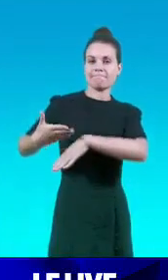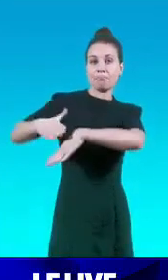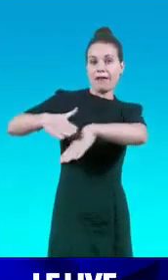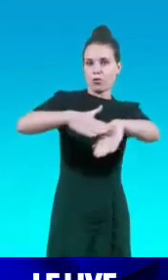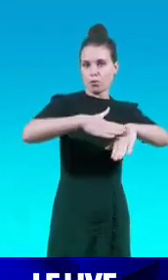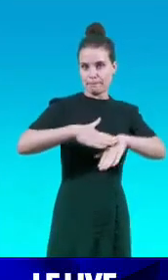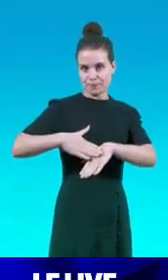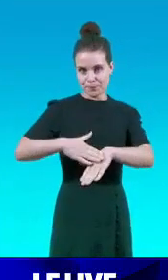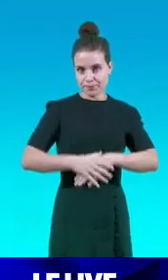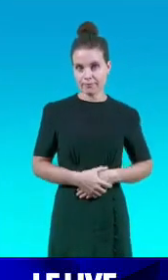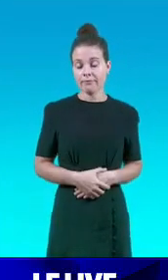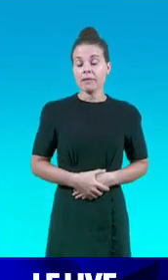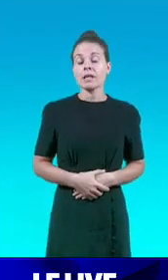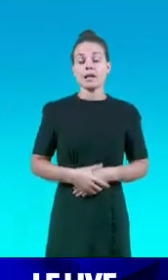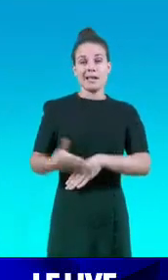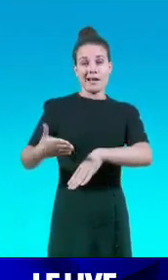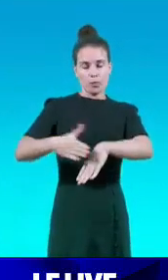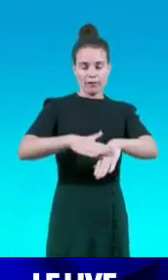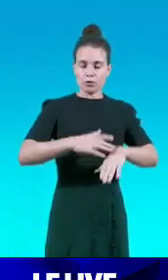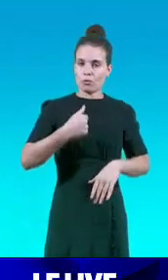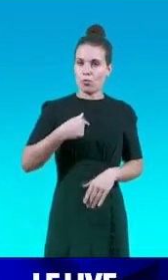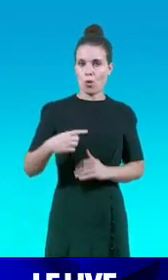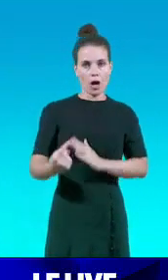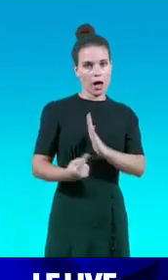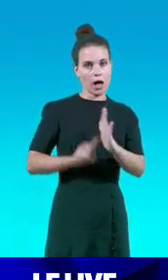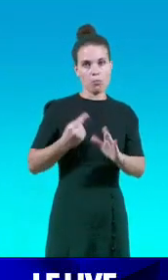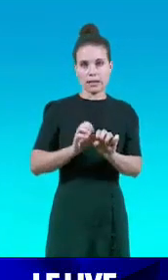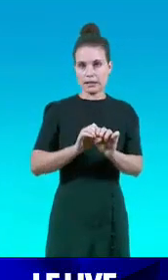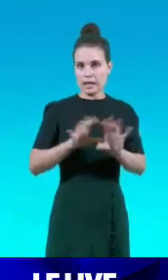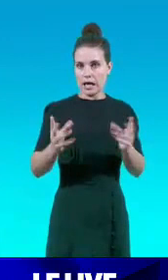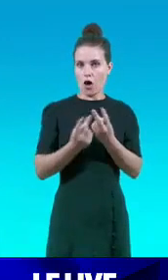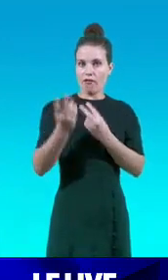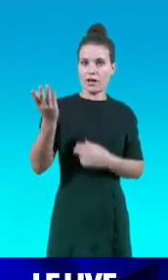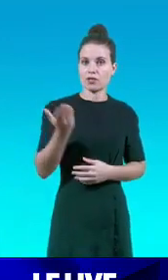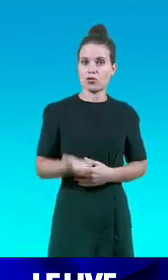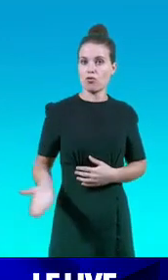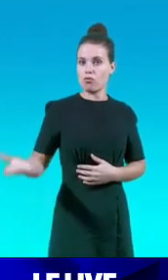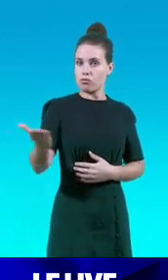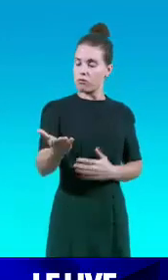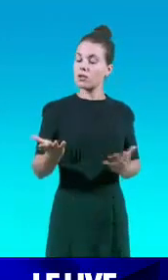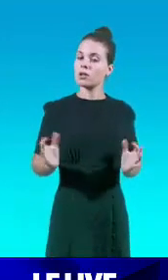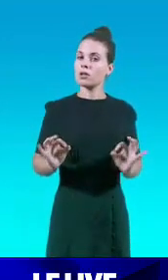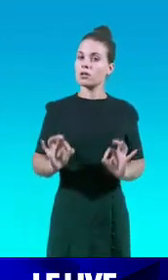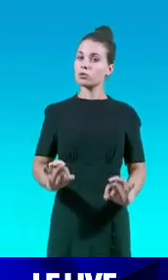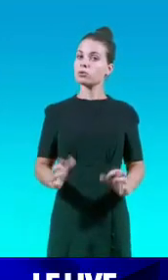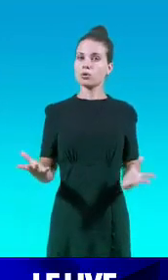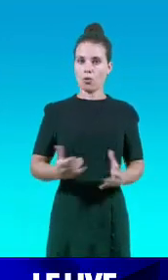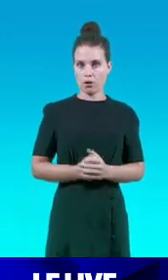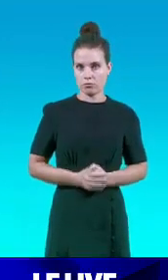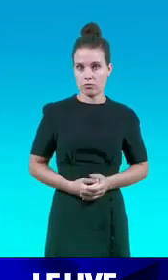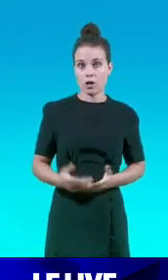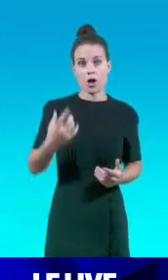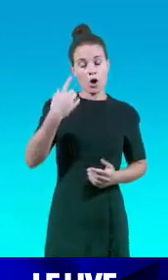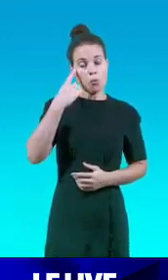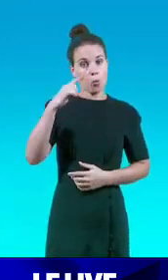cette prévention je veux le répéter une nouvelle fois devant vous avec solennité elles concernent et